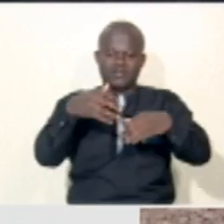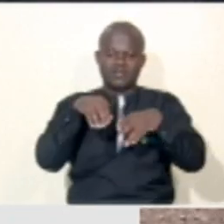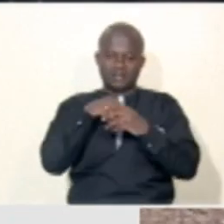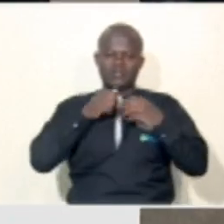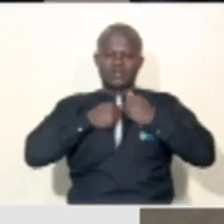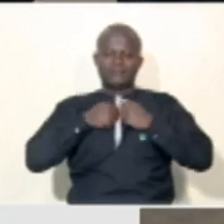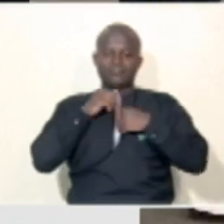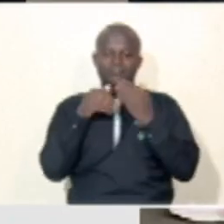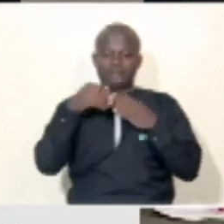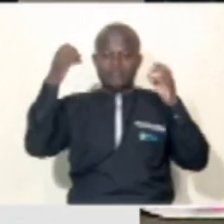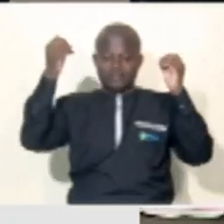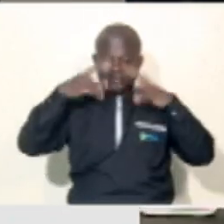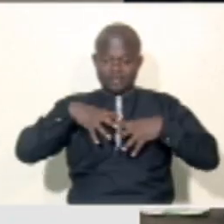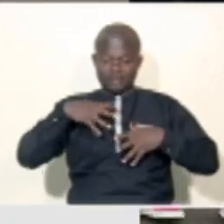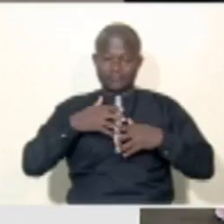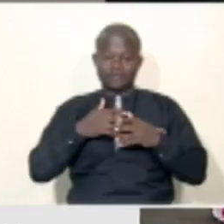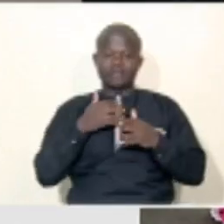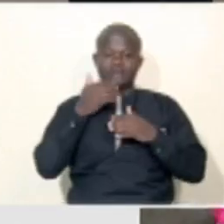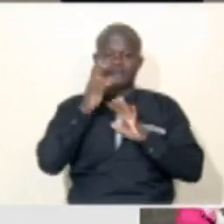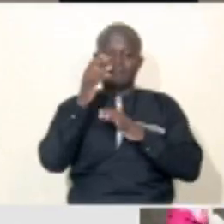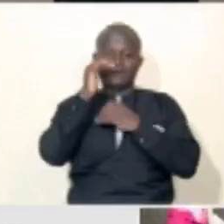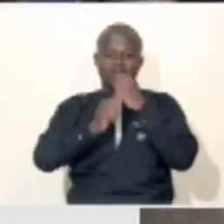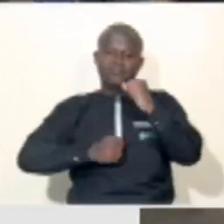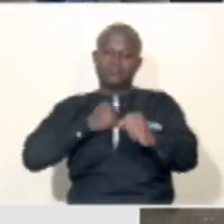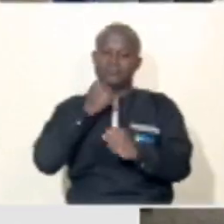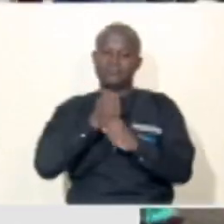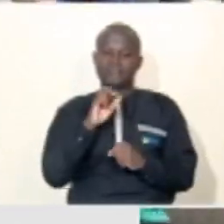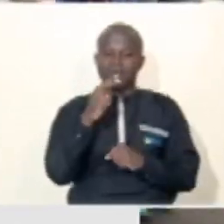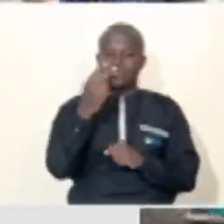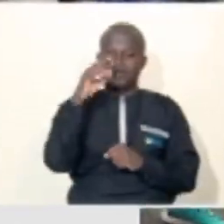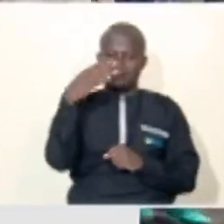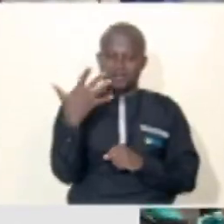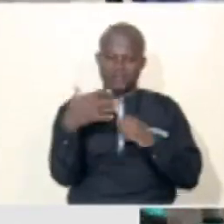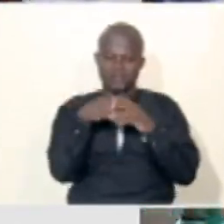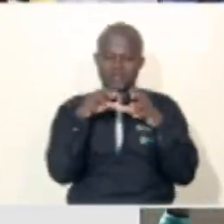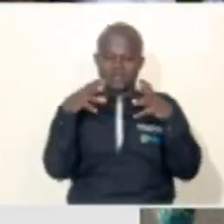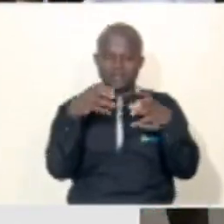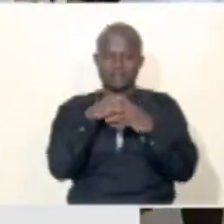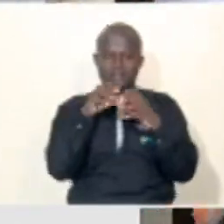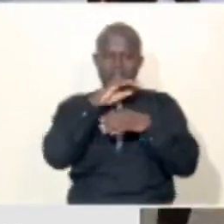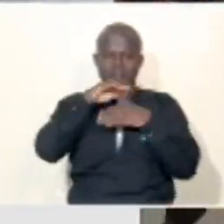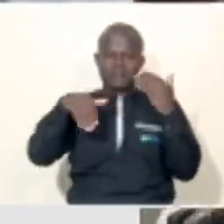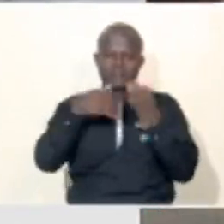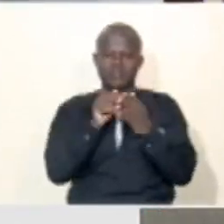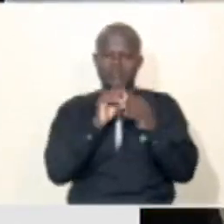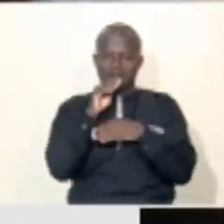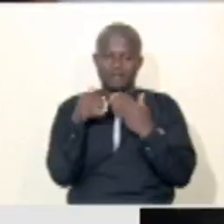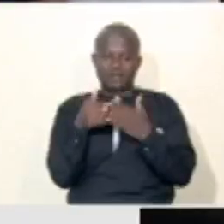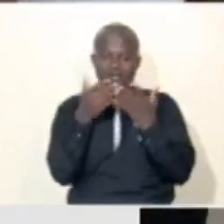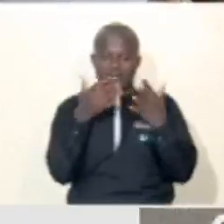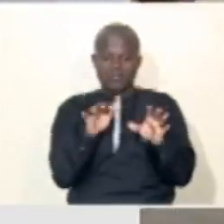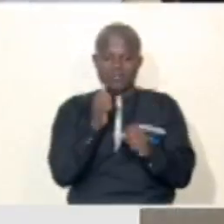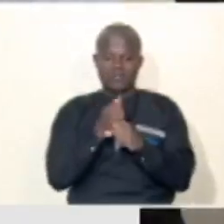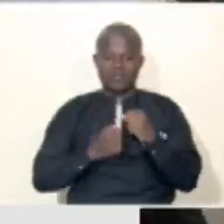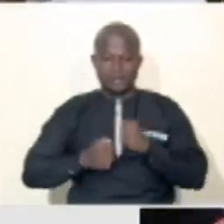mu Rwanda Kigali Walking Club kwizihiza imyaka 25. Iri tsinda rigizwe n'ibyiciro byose by'abaturage rimaze